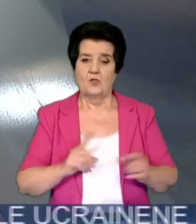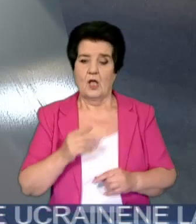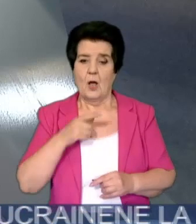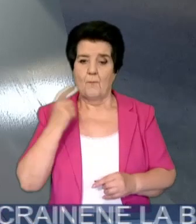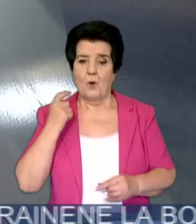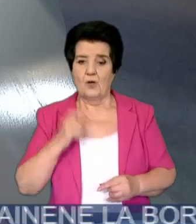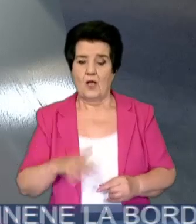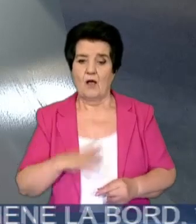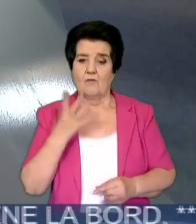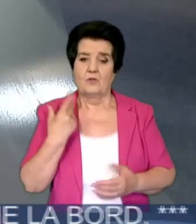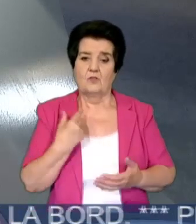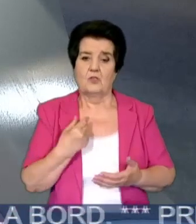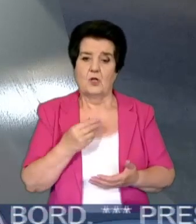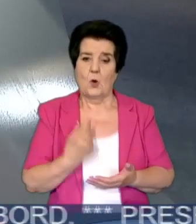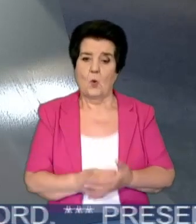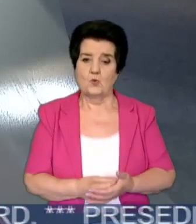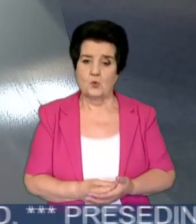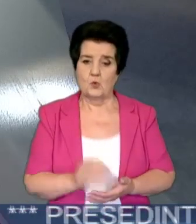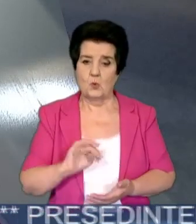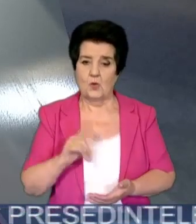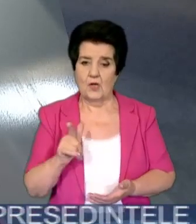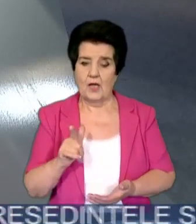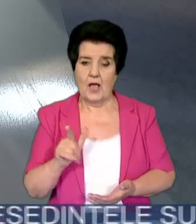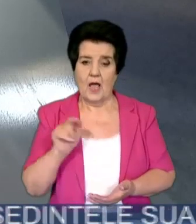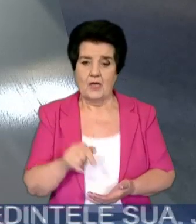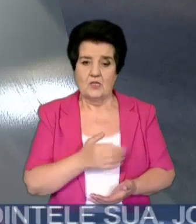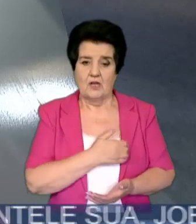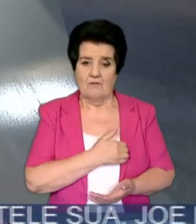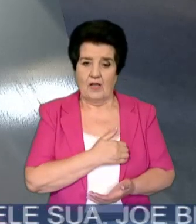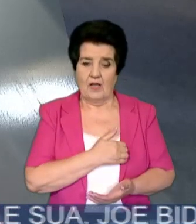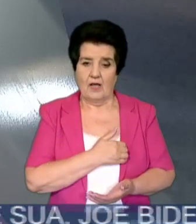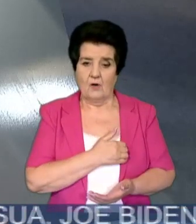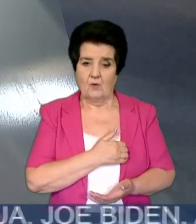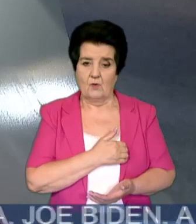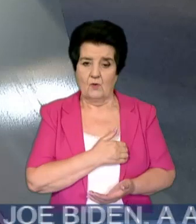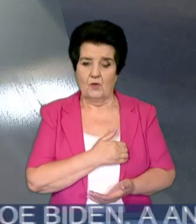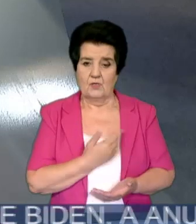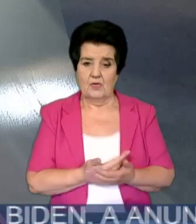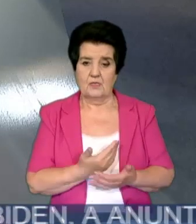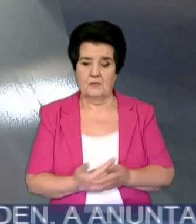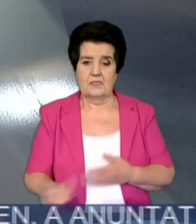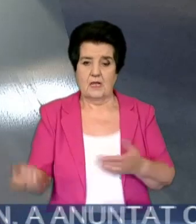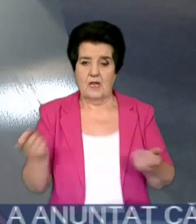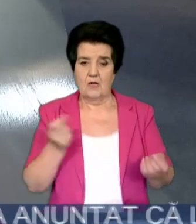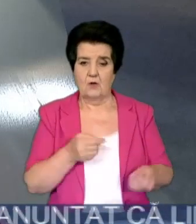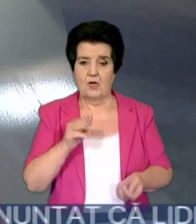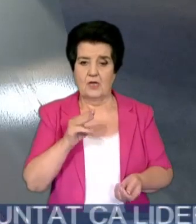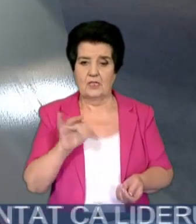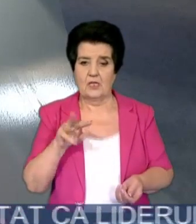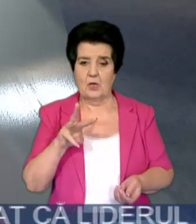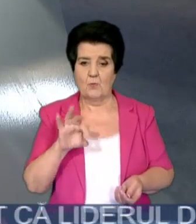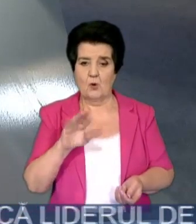și niște costuri. Pentru că, și aici vreau cel mai, spunem, elocvent exemplu să-l aduc, Timoșenko